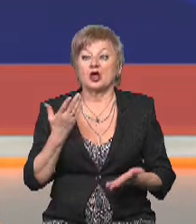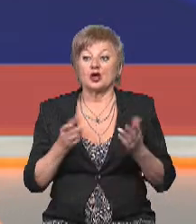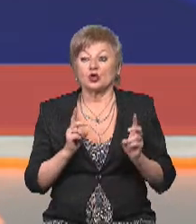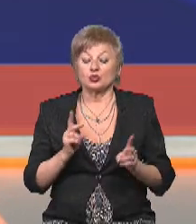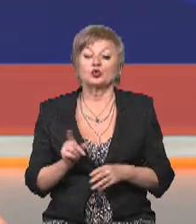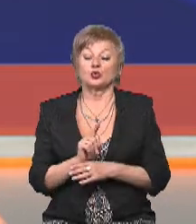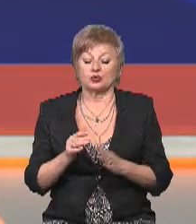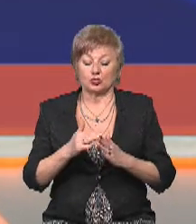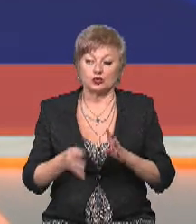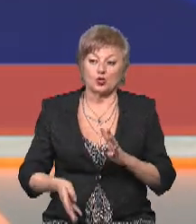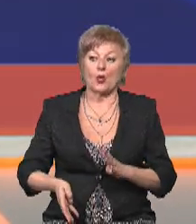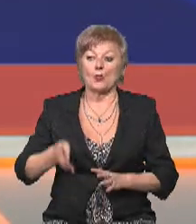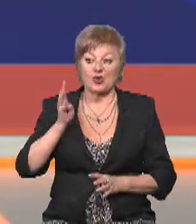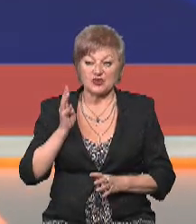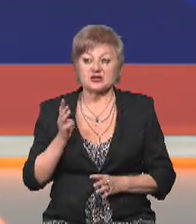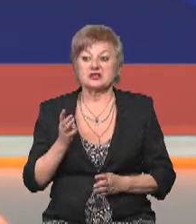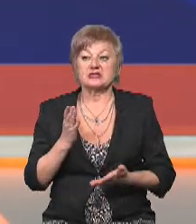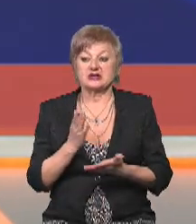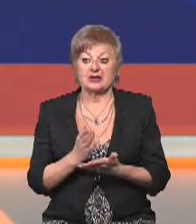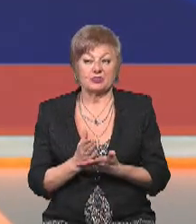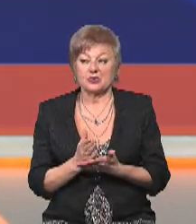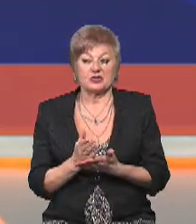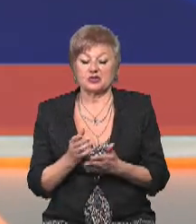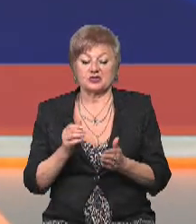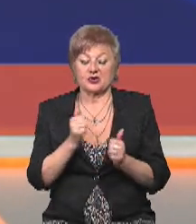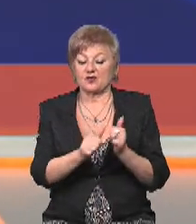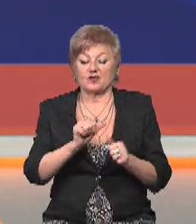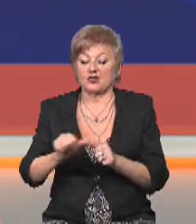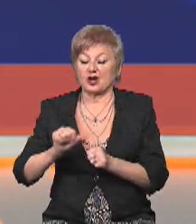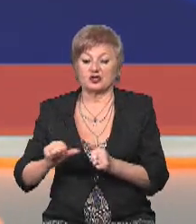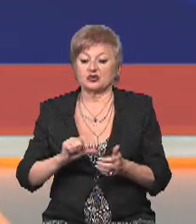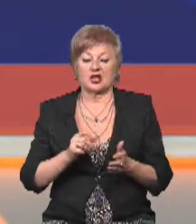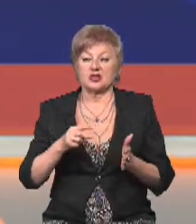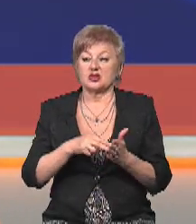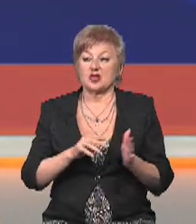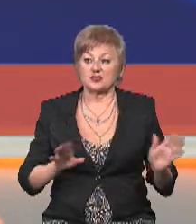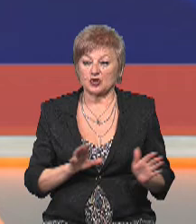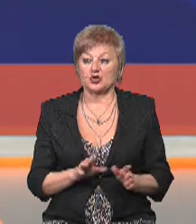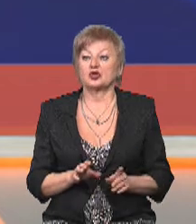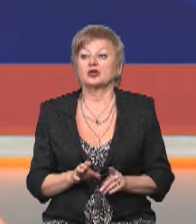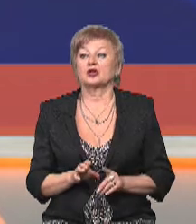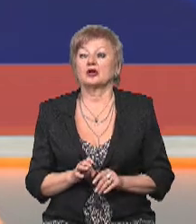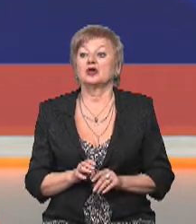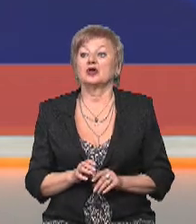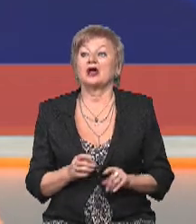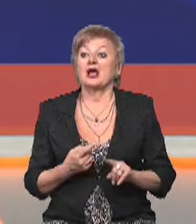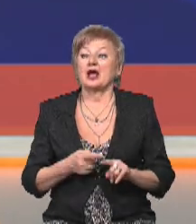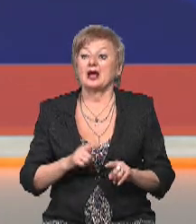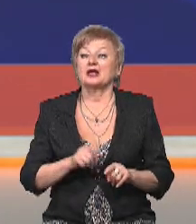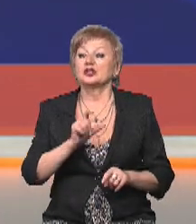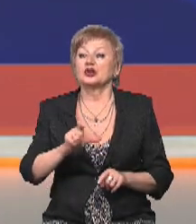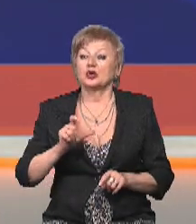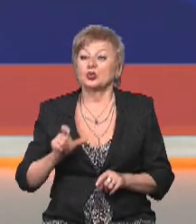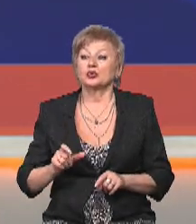проживають в багатоповерхівках з однією газовою плитою, де не встановлений ще лічильник, це не стосується ця акція, тільки тих людей, які